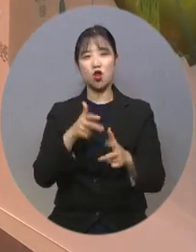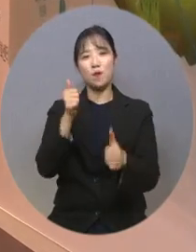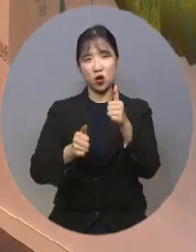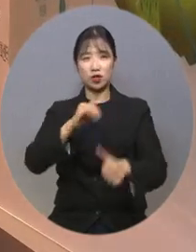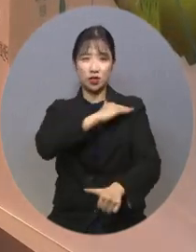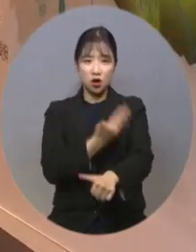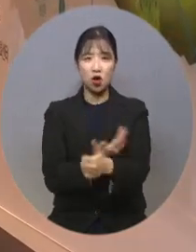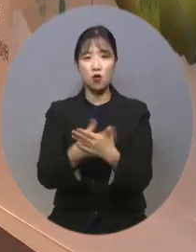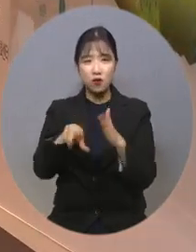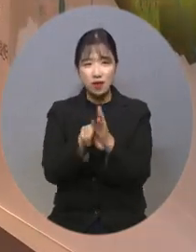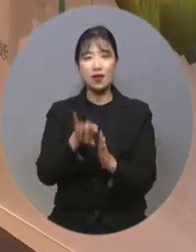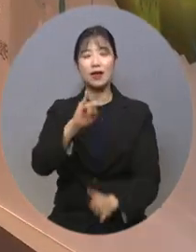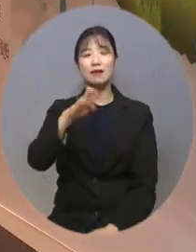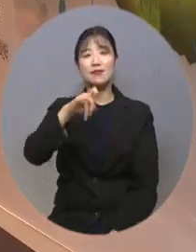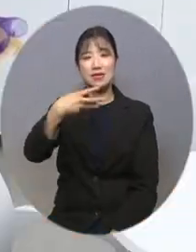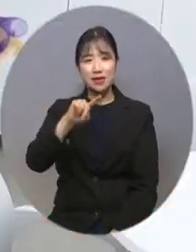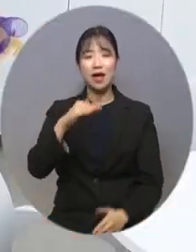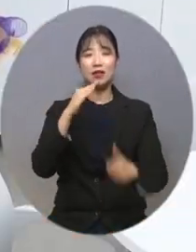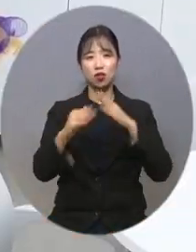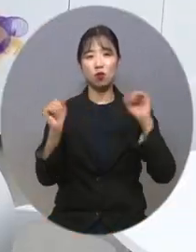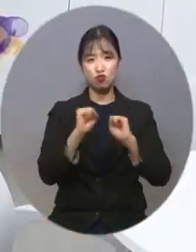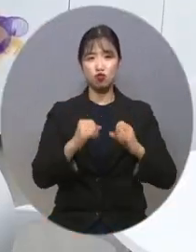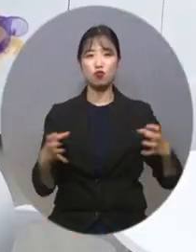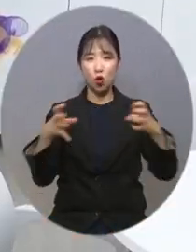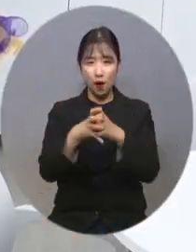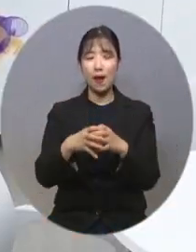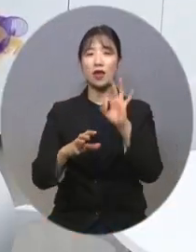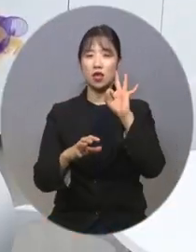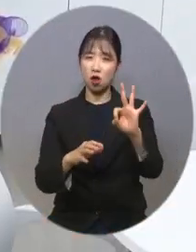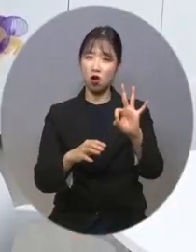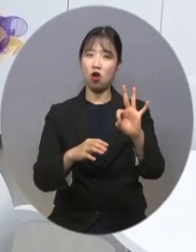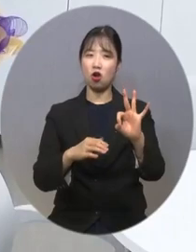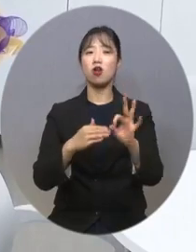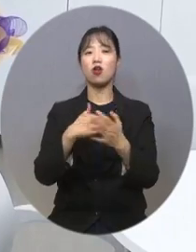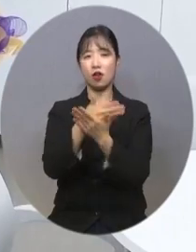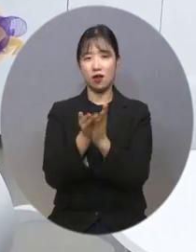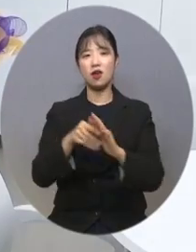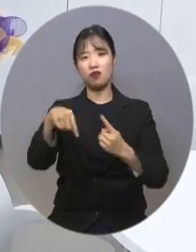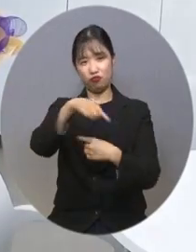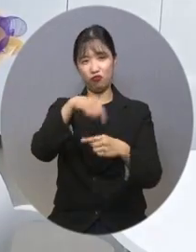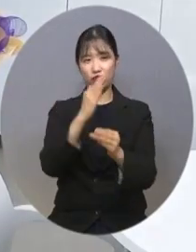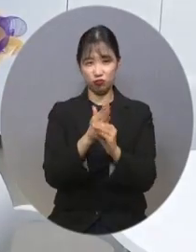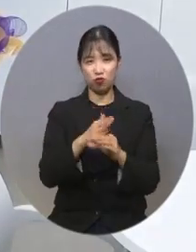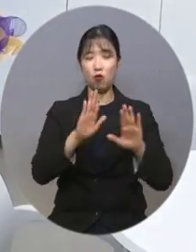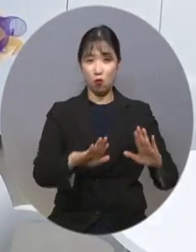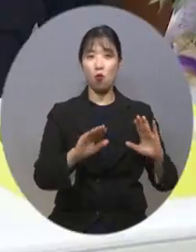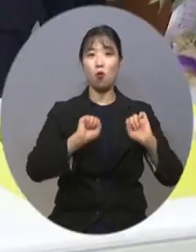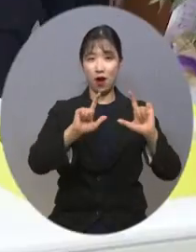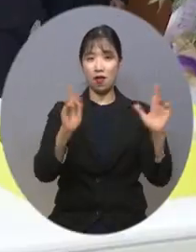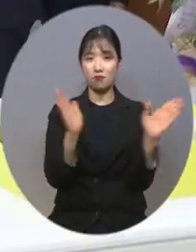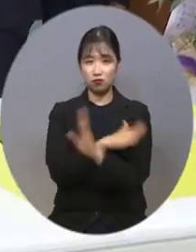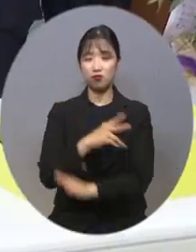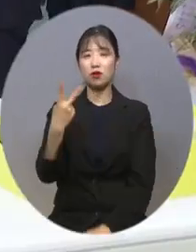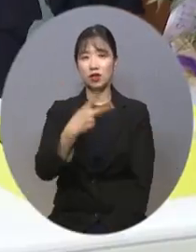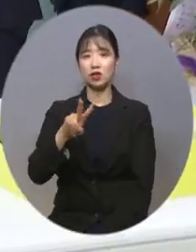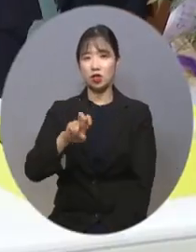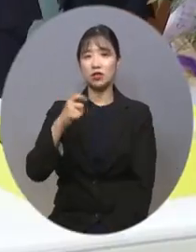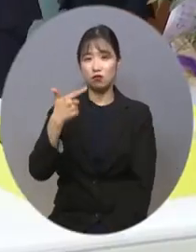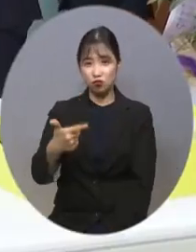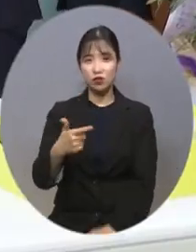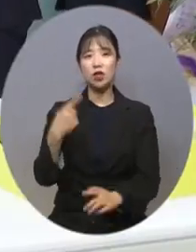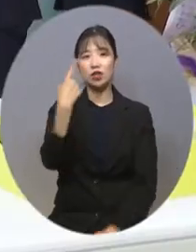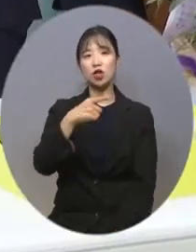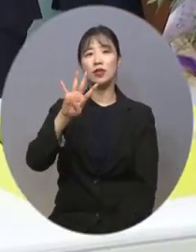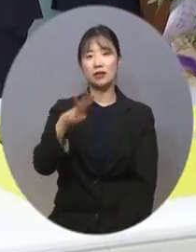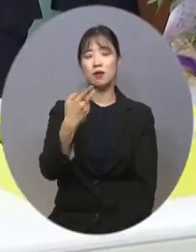스마트 인프라는 전국에서 전북을 포함해 10여 개 곳에서 운영되며 올해부터 2026년도까지 약